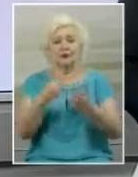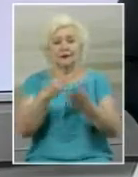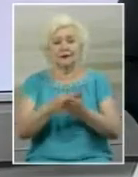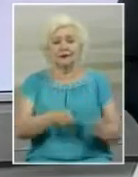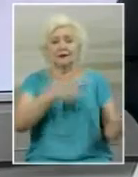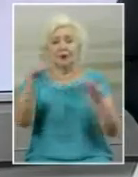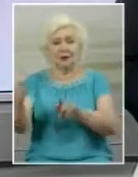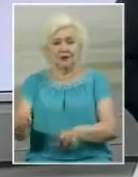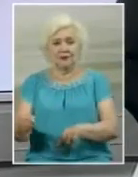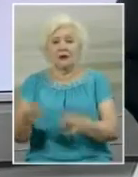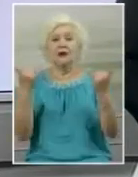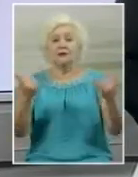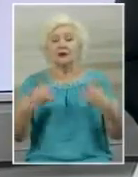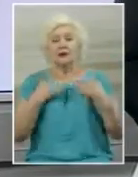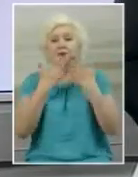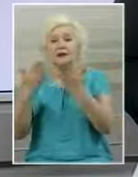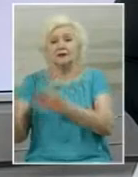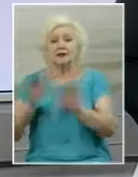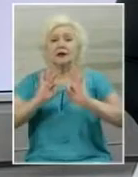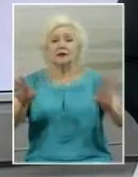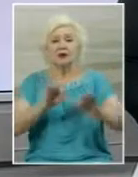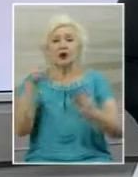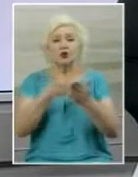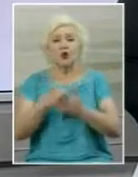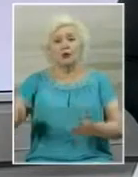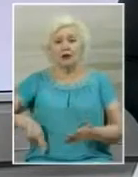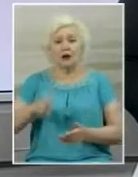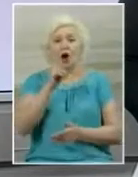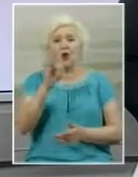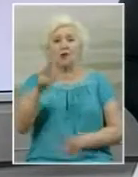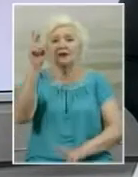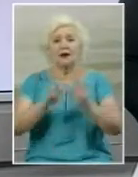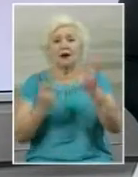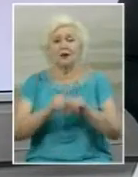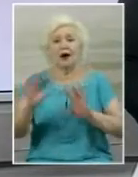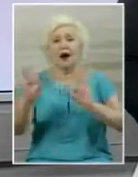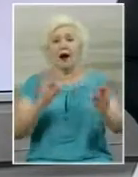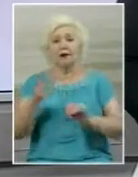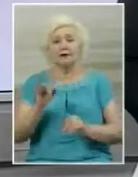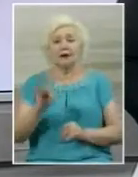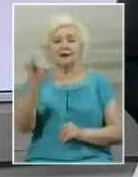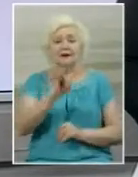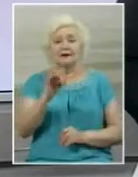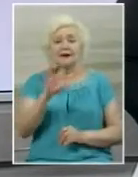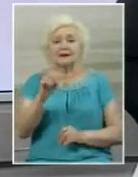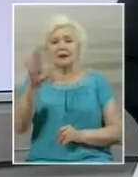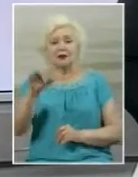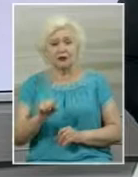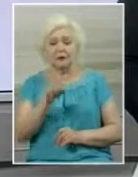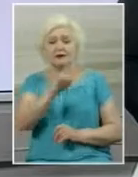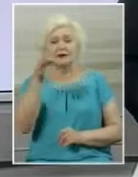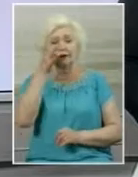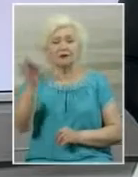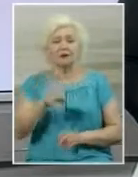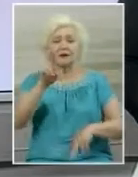перевезення. Сьогодні ми звернулися за коментарем до директора комунального підприємства «Гарантія» Ігора Сємінчева, який відповідає